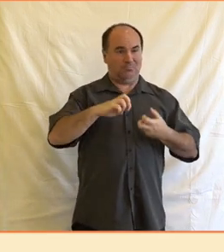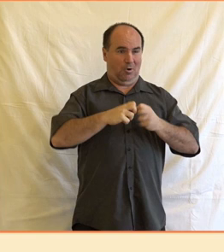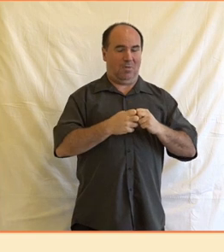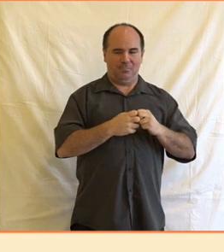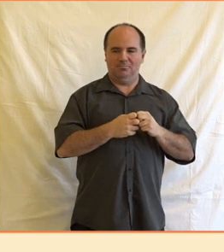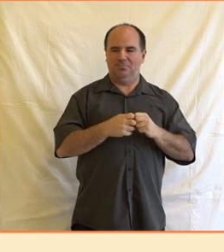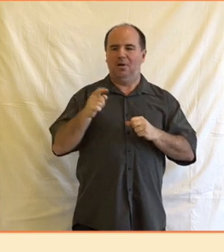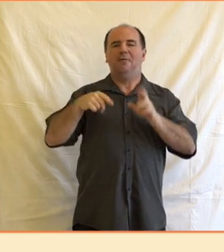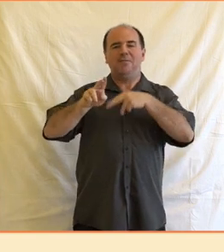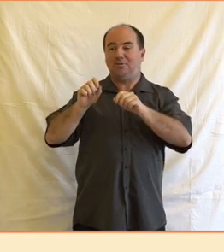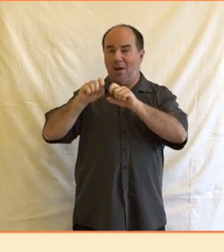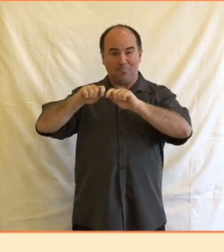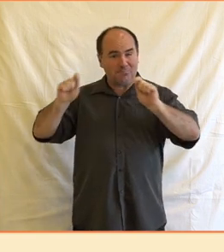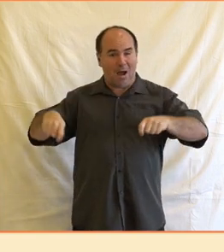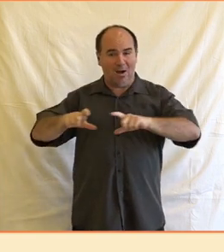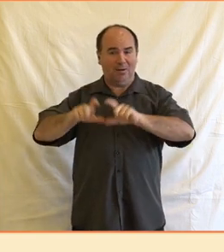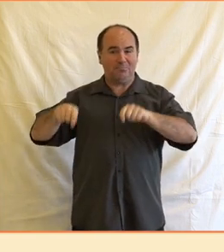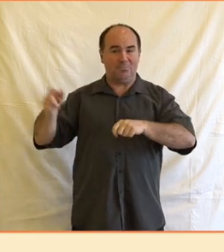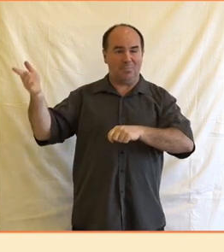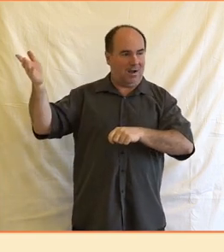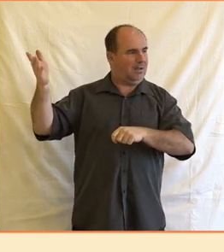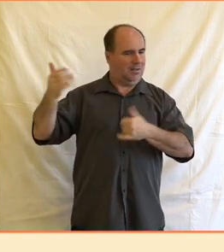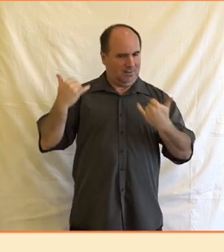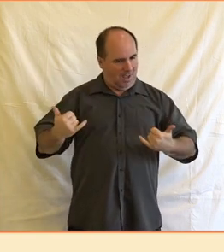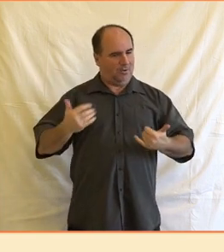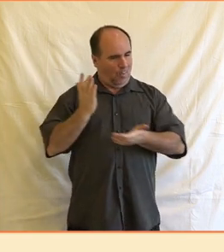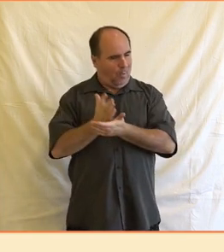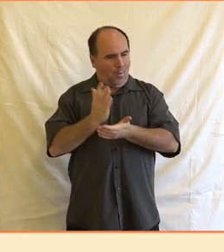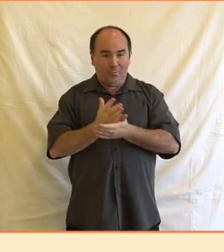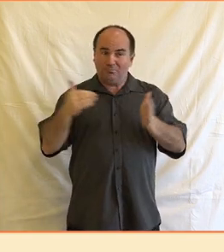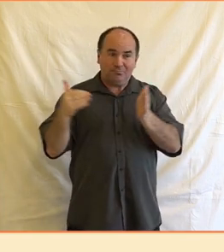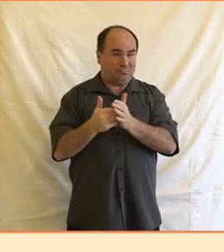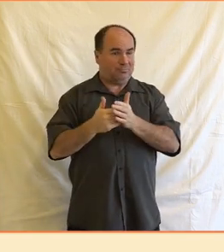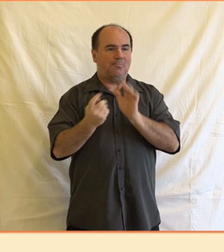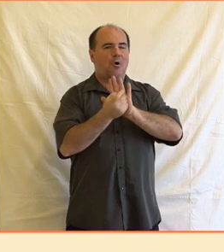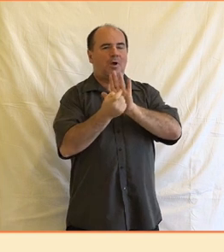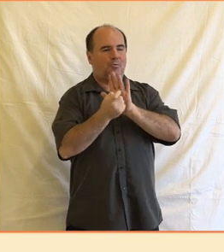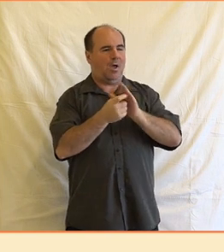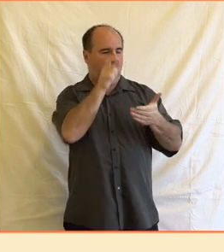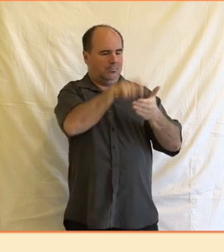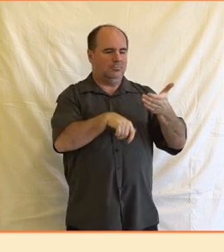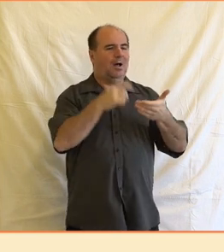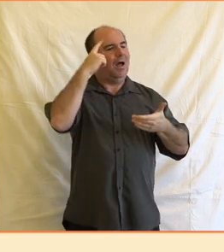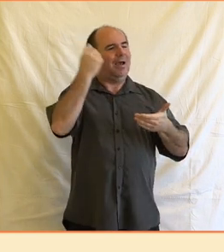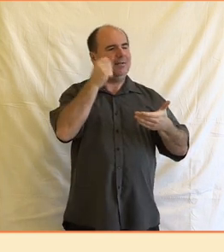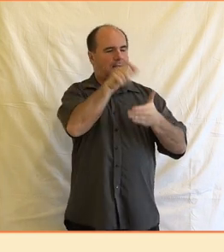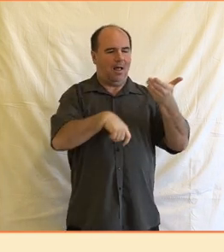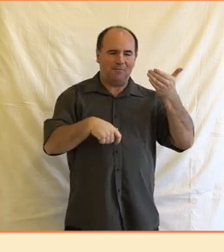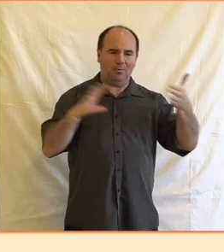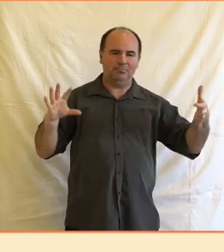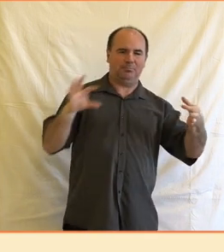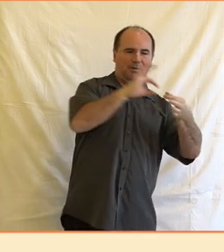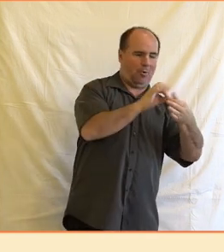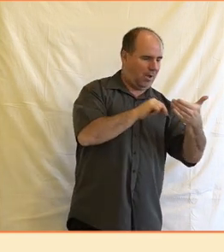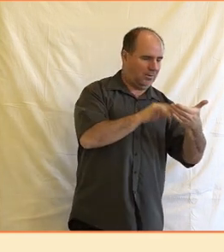problém se vlastně obejít bez chytrého mobilního telefonu a nějaké aplikace. Takže tady to skutečně reflektuje